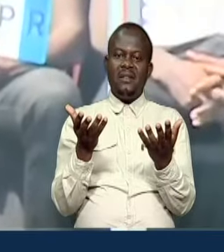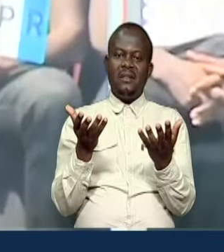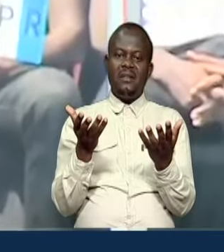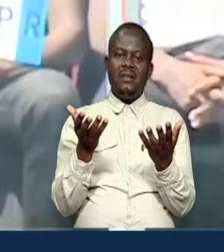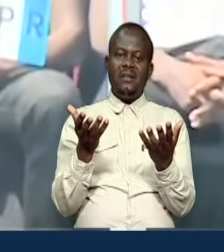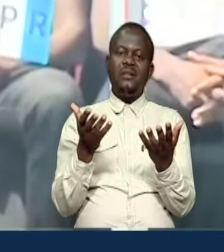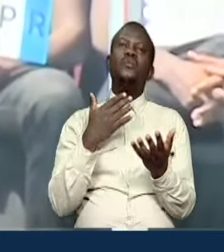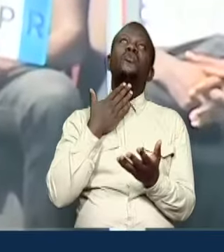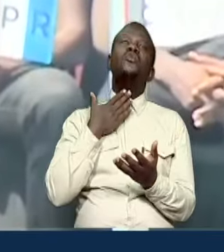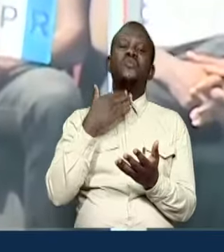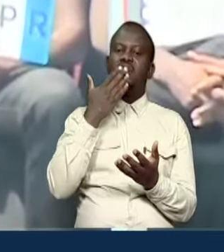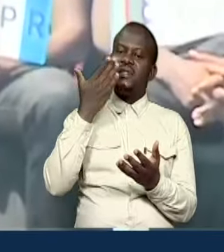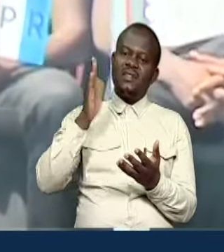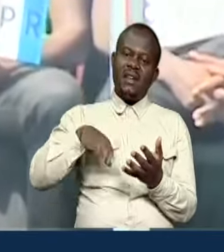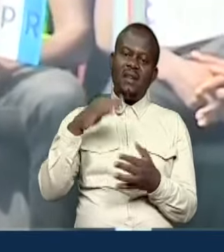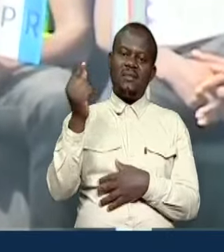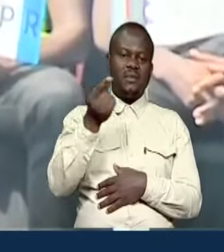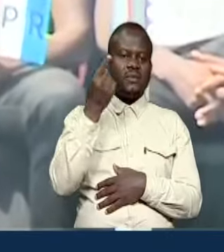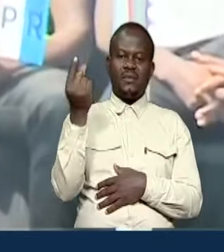nuko twifurize nabi gusa